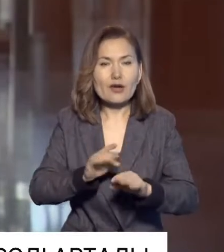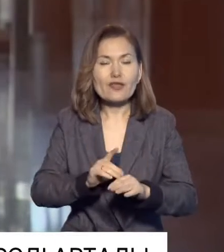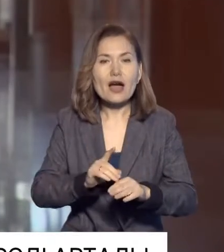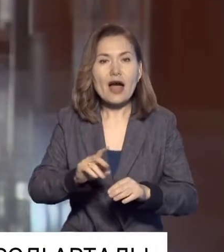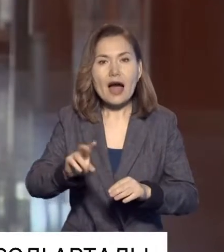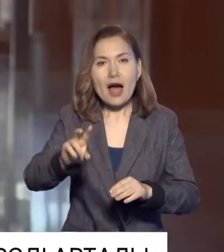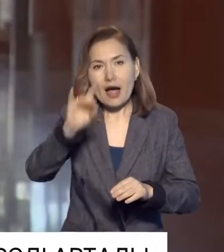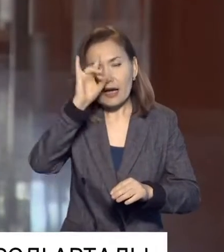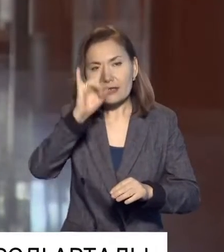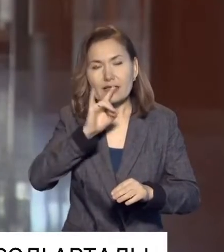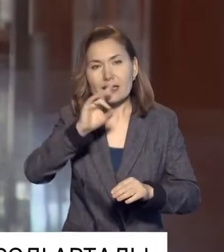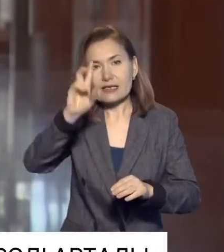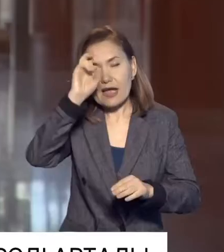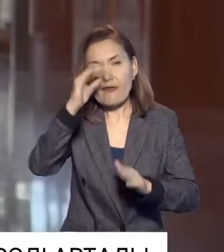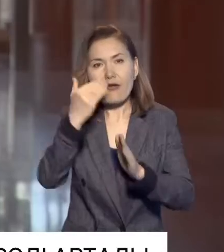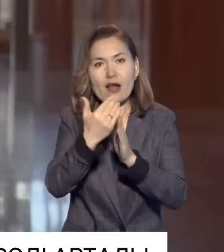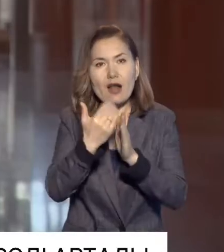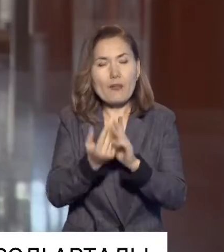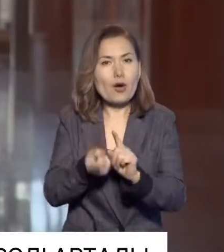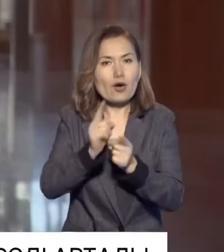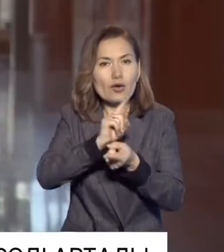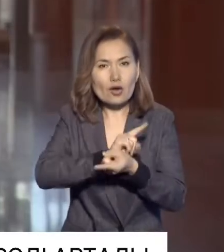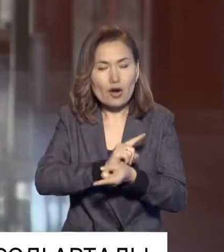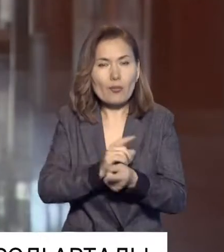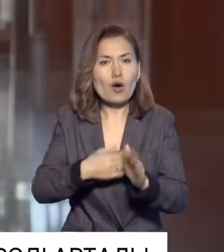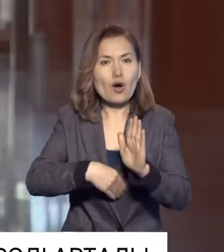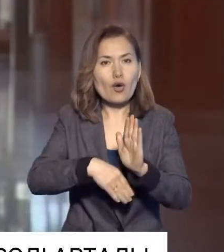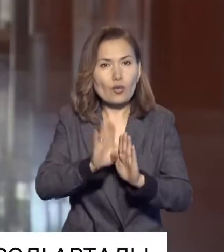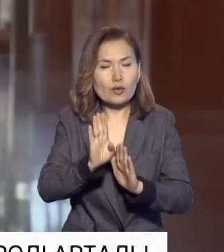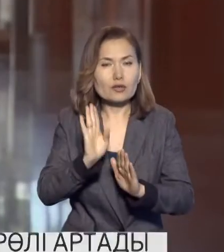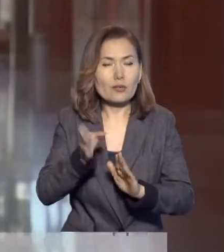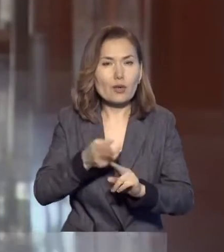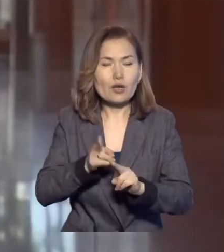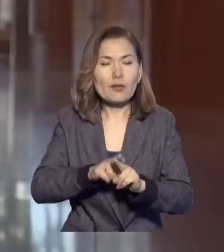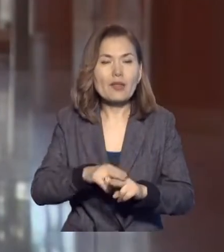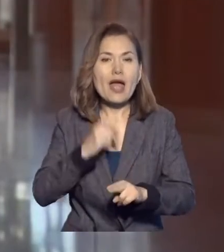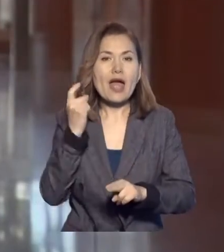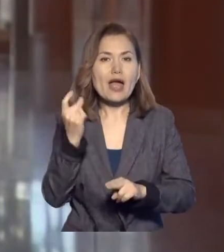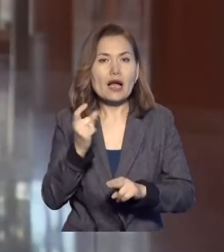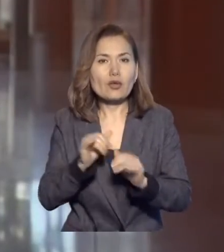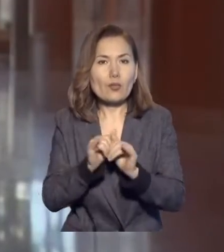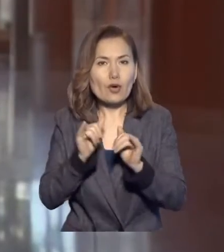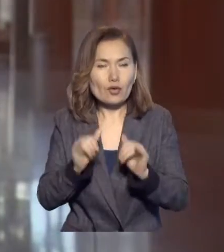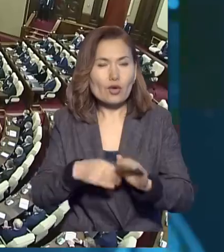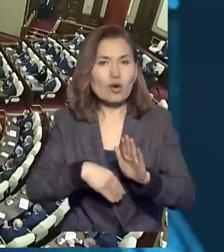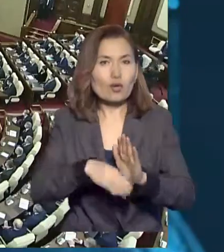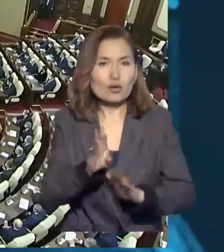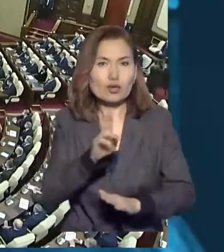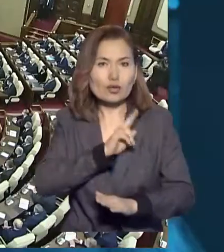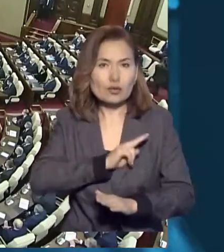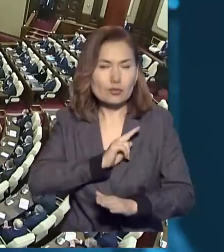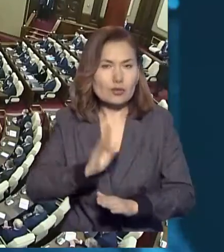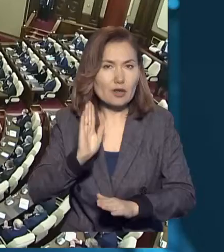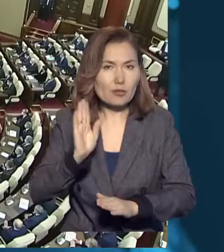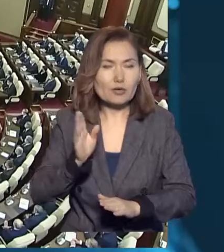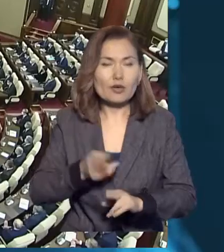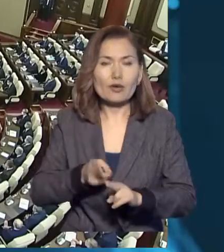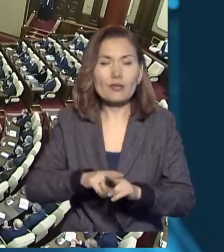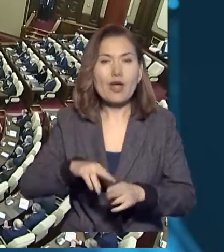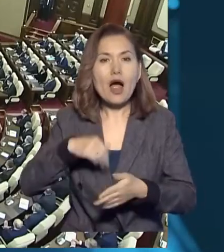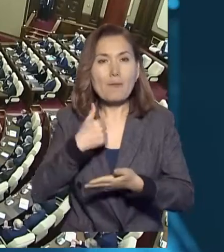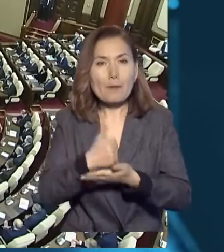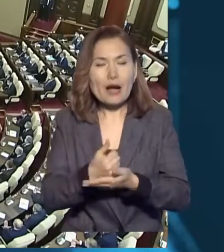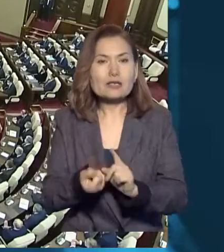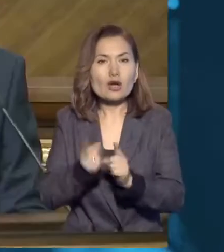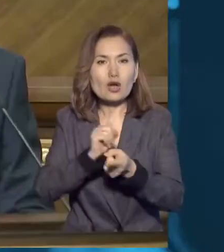реформаларға негізделген, өйткені онсыз елде әлеуметтік экономикалық өзгеріс жасау мүмкін емес деді мемлекет басшысы. Сонымен басты